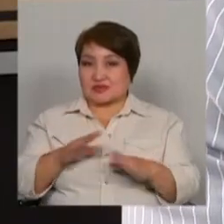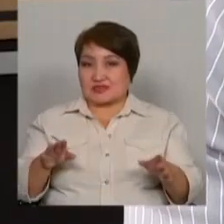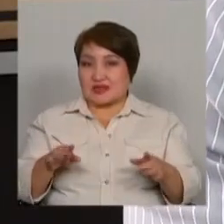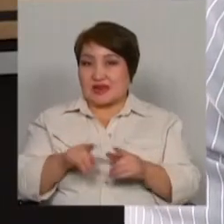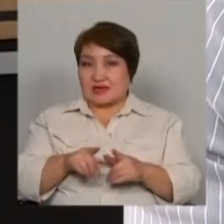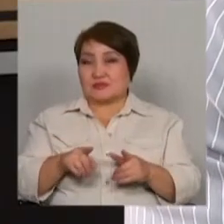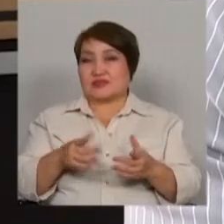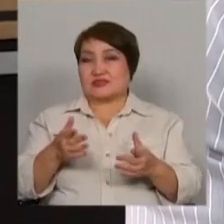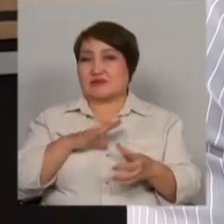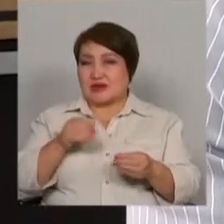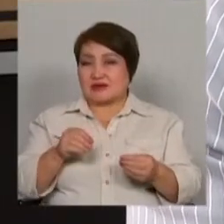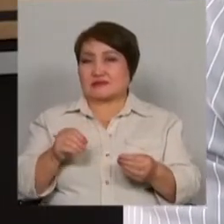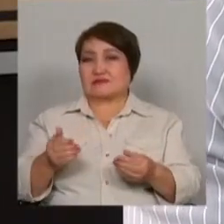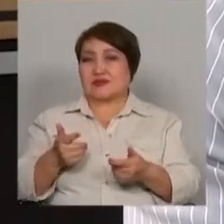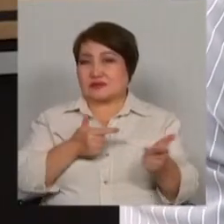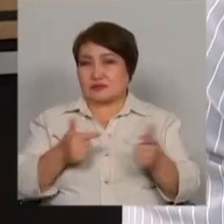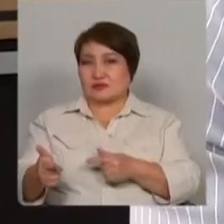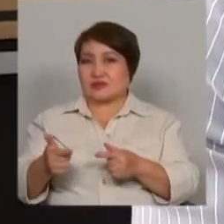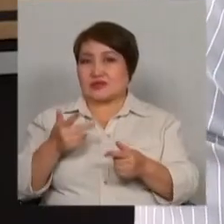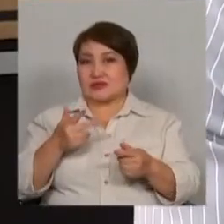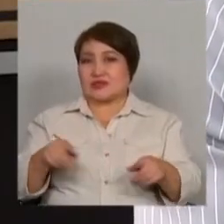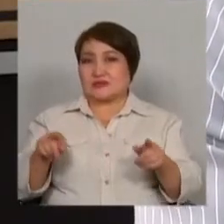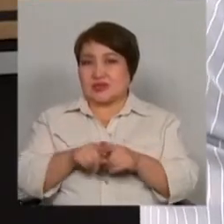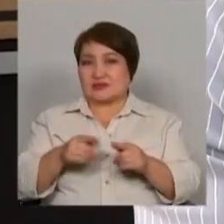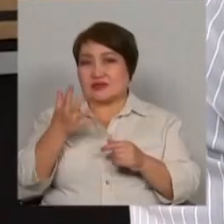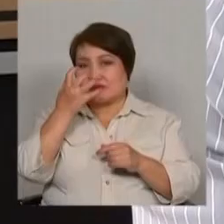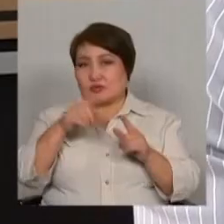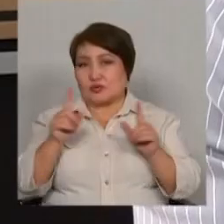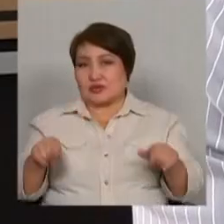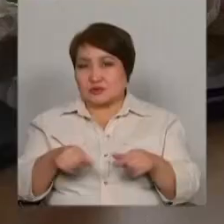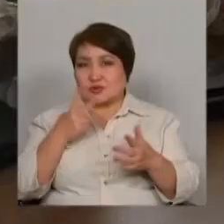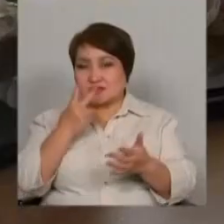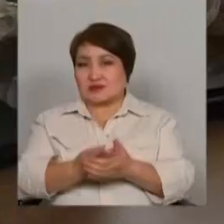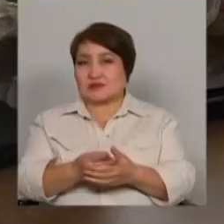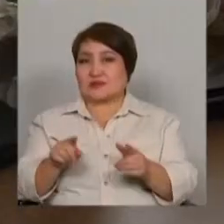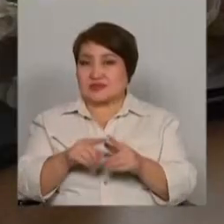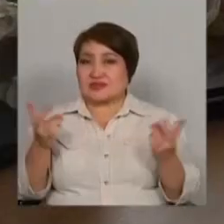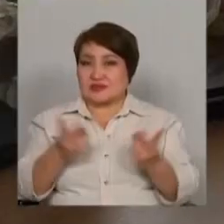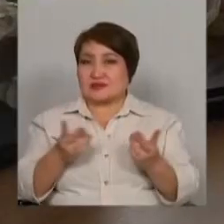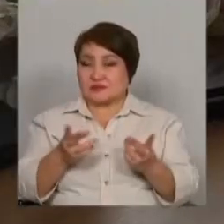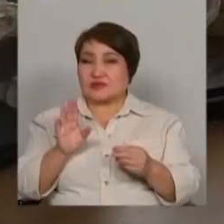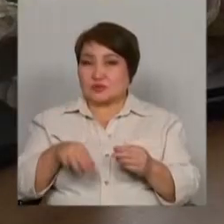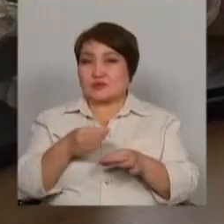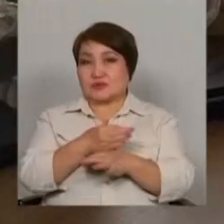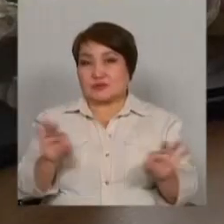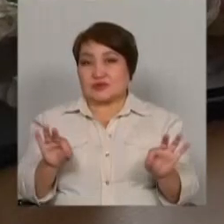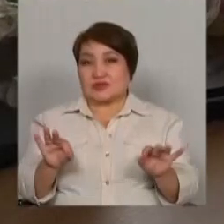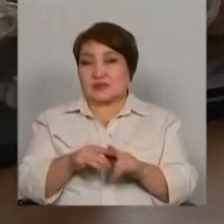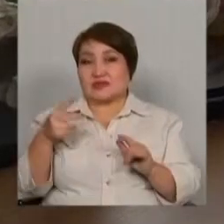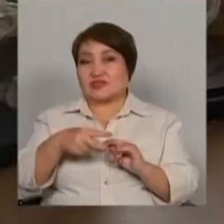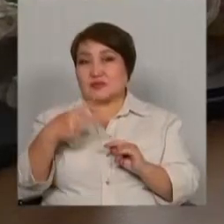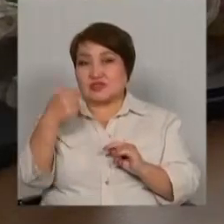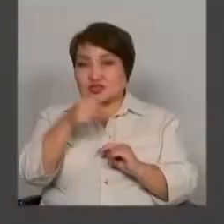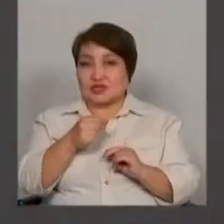деп суретімен көрсеттік, мынау керек дегенде барып, олар ары қарай қозғала бастады. 1926 жылы